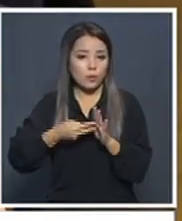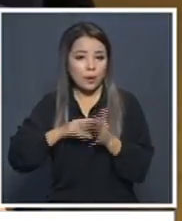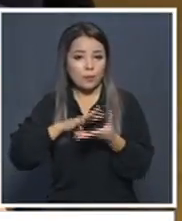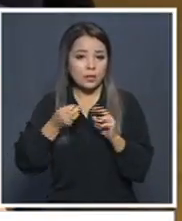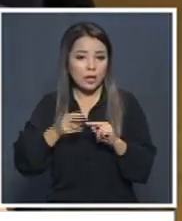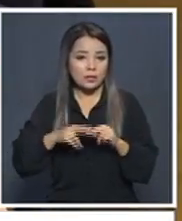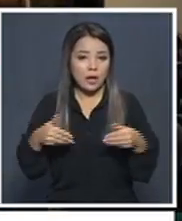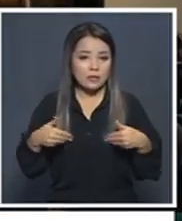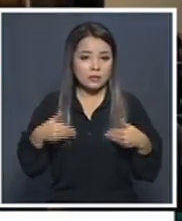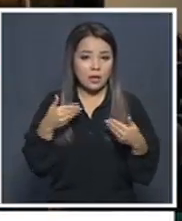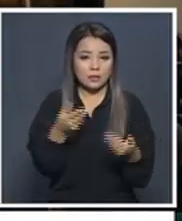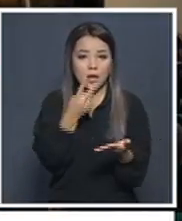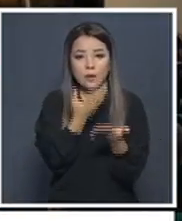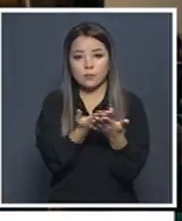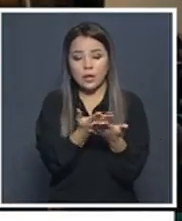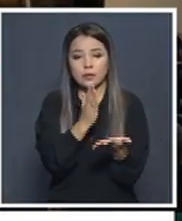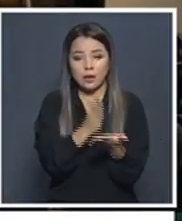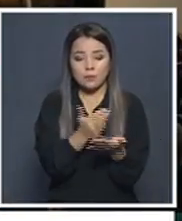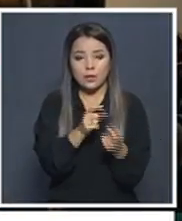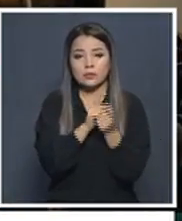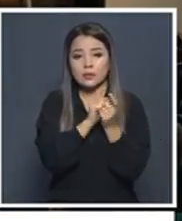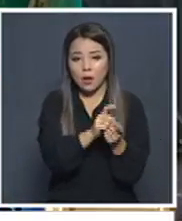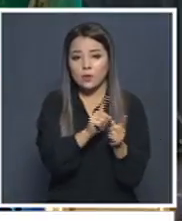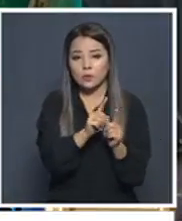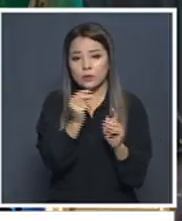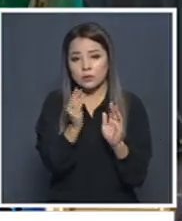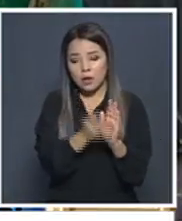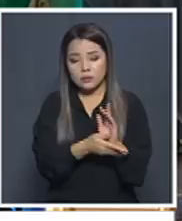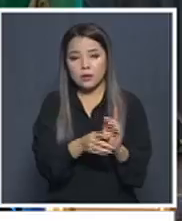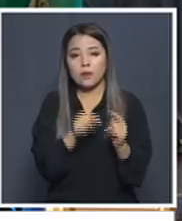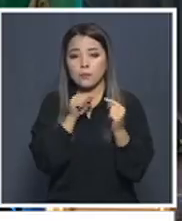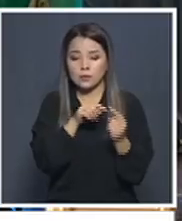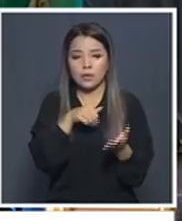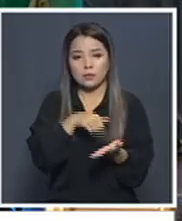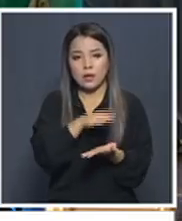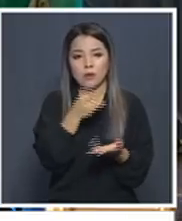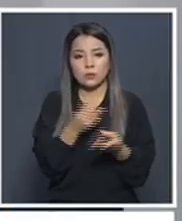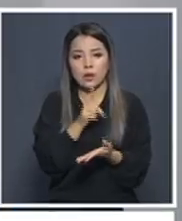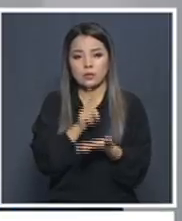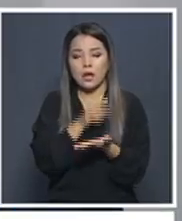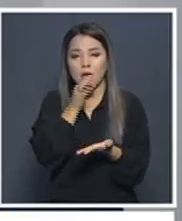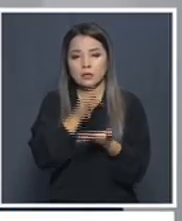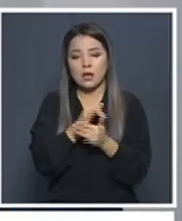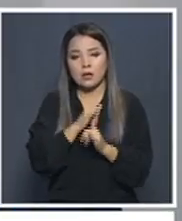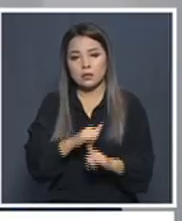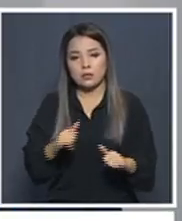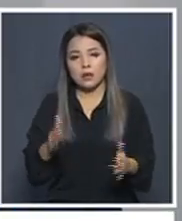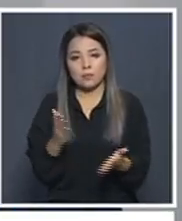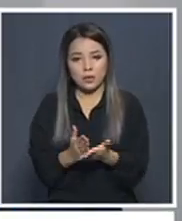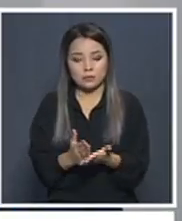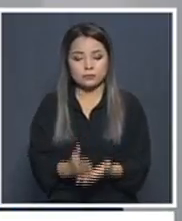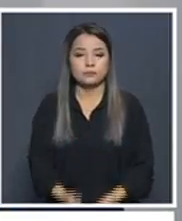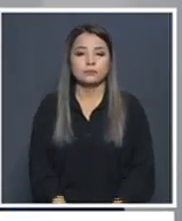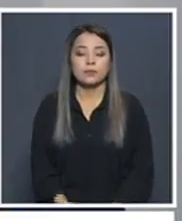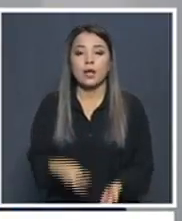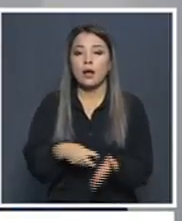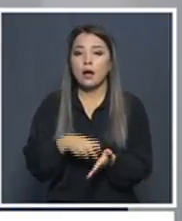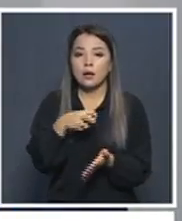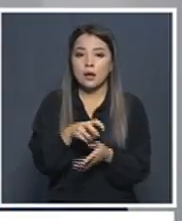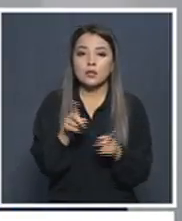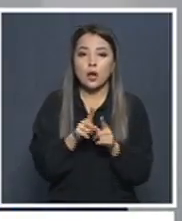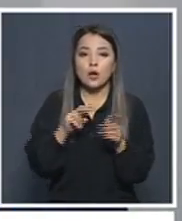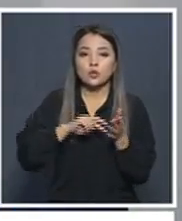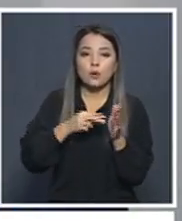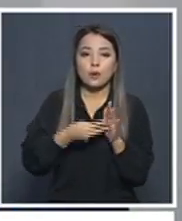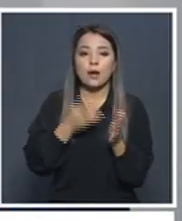Бұл жобалық кеңсе жемқорлықпен күресте тың әдістерді қолға ала бастаған. Кандидатты тек қана хат болу керек деген біз жоба өткіздік.